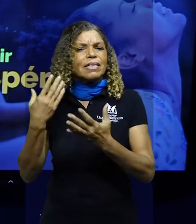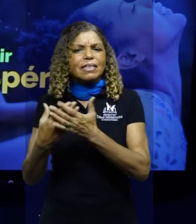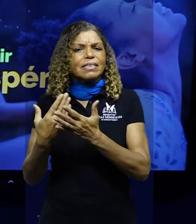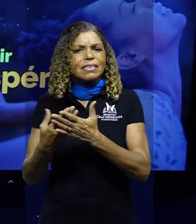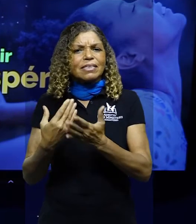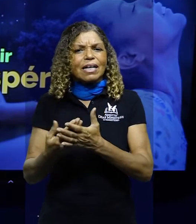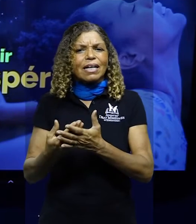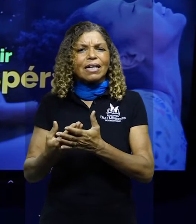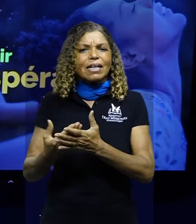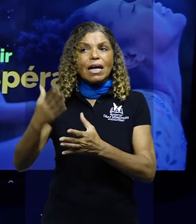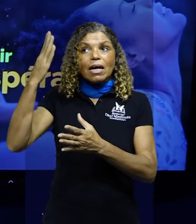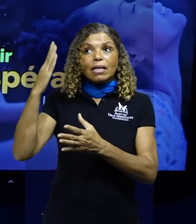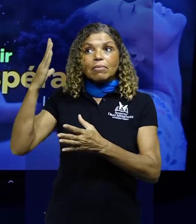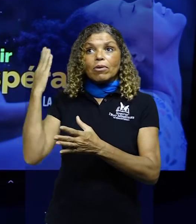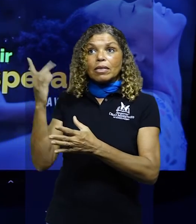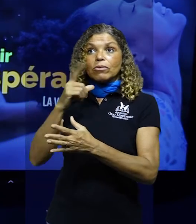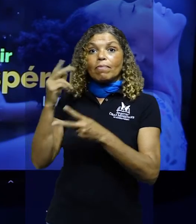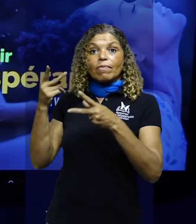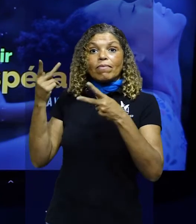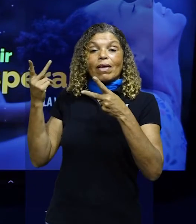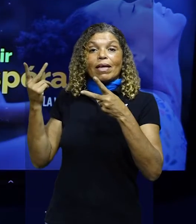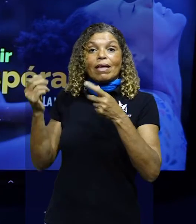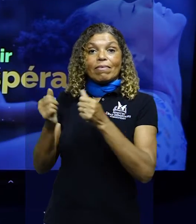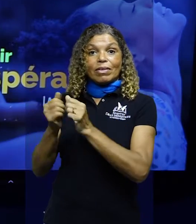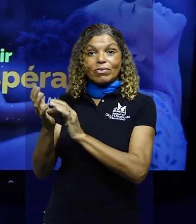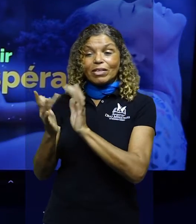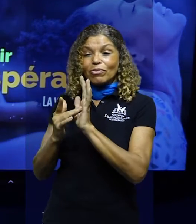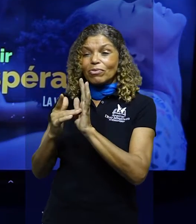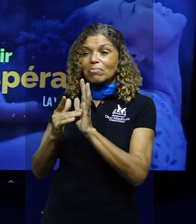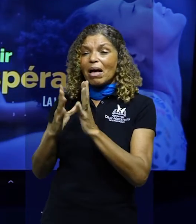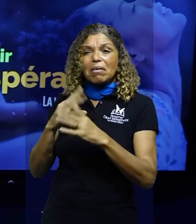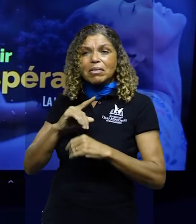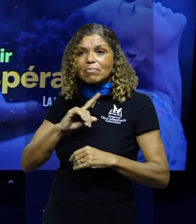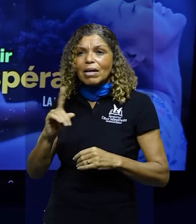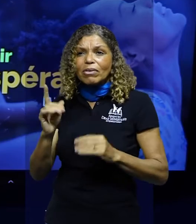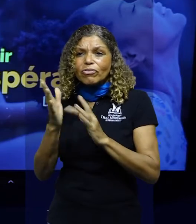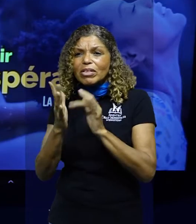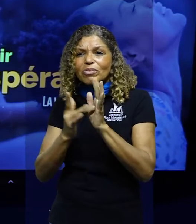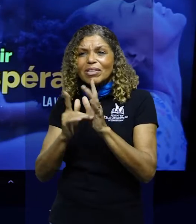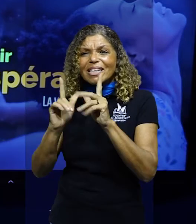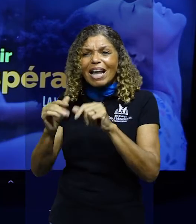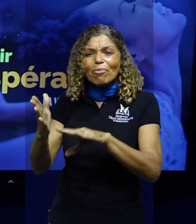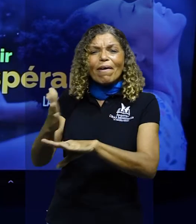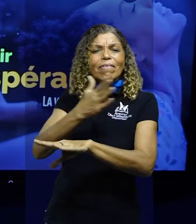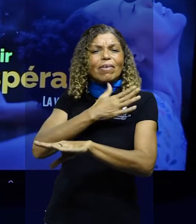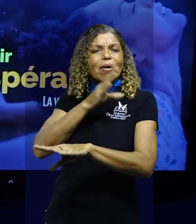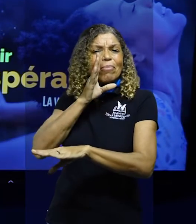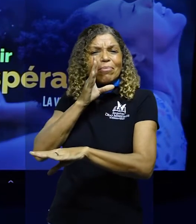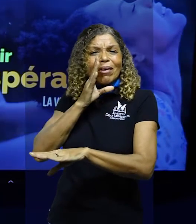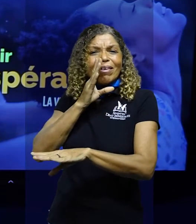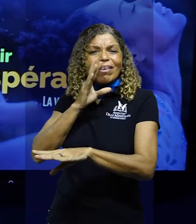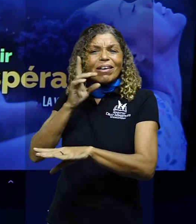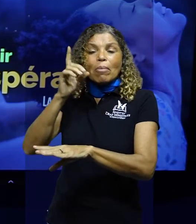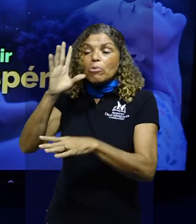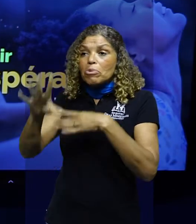affirmation, l'affirmation que Jésus était là bien avant sa mère et bien avant les lointains